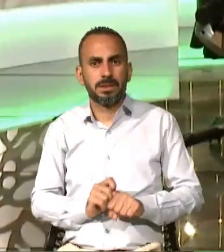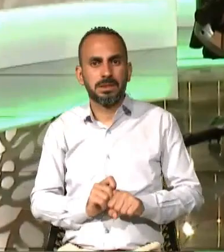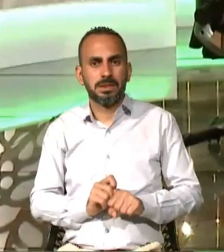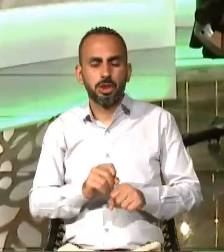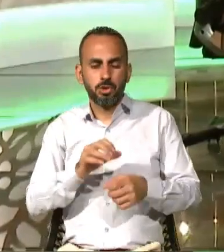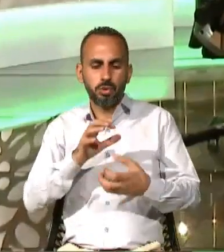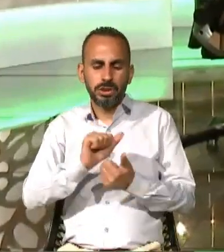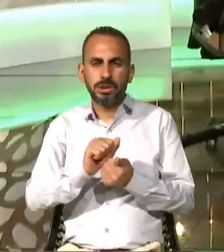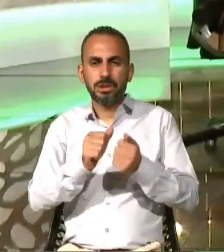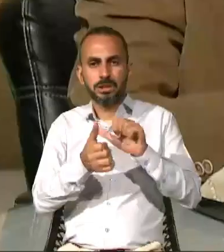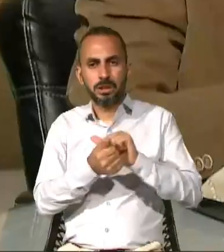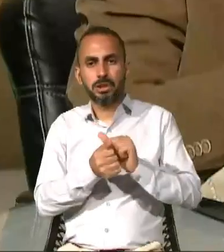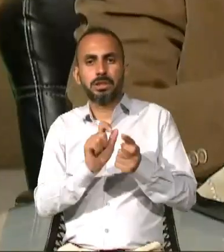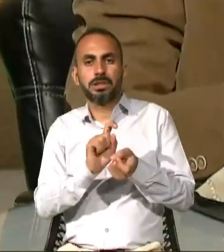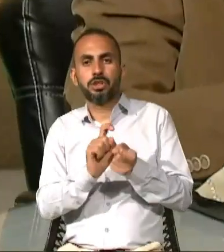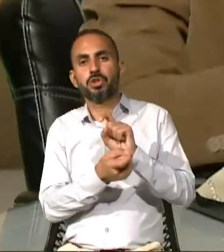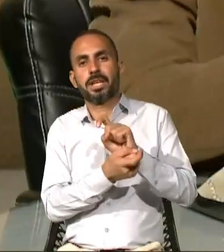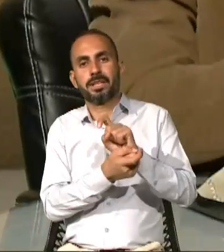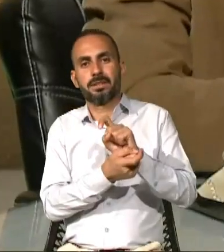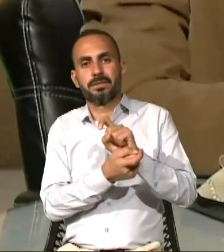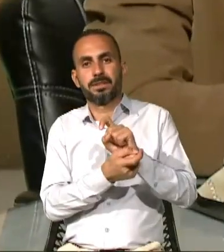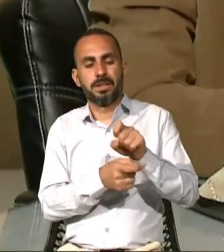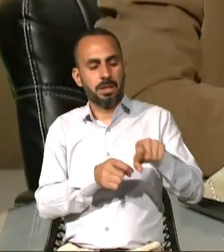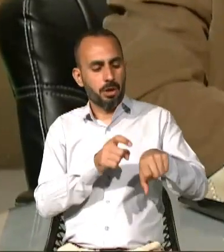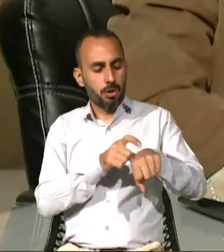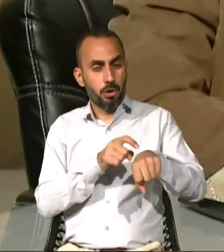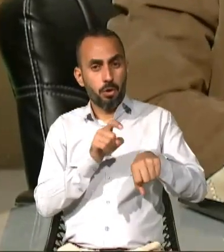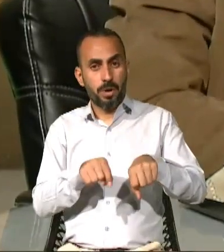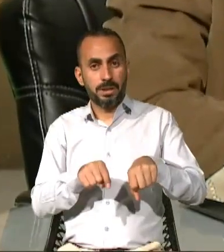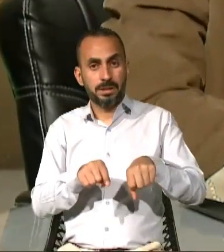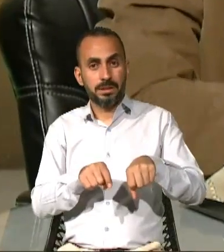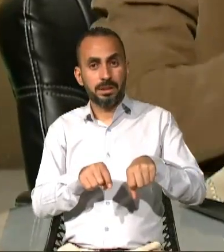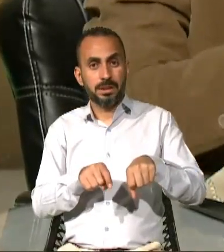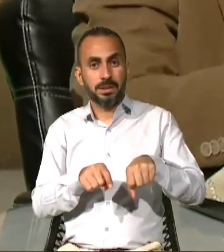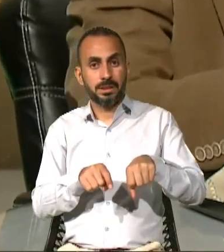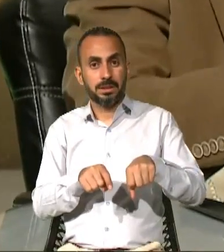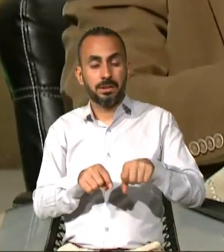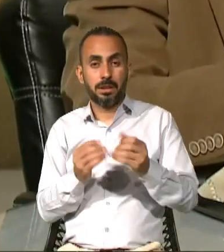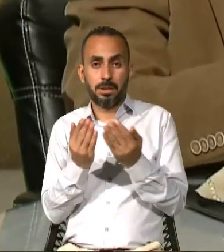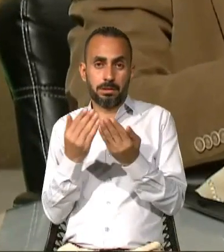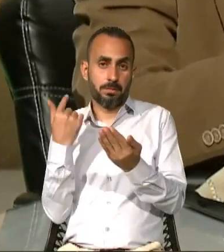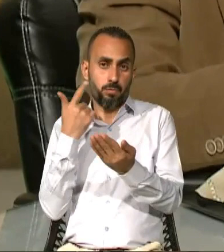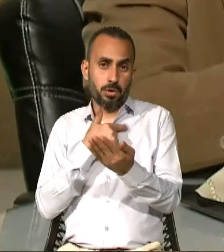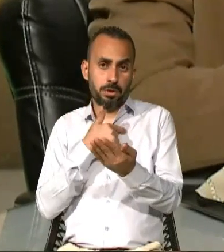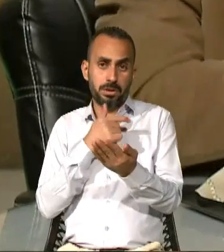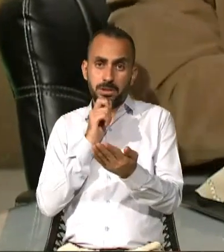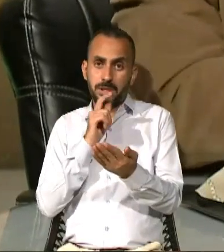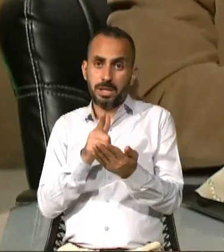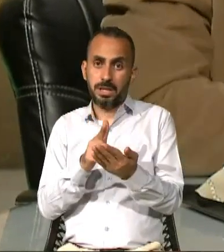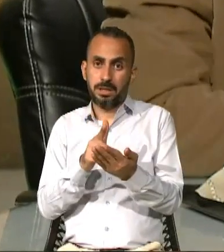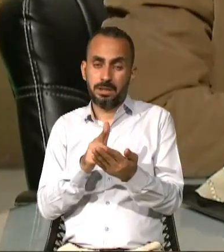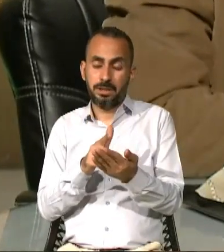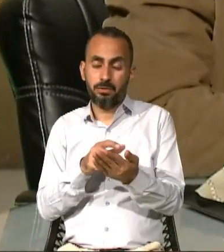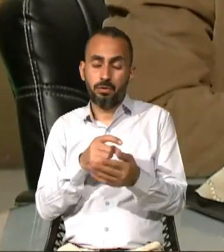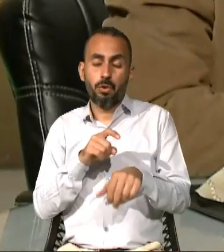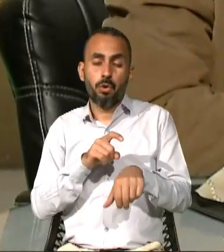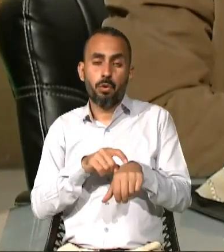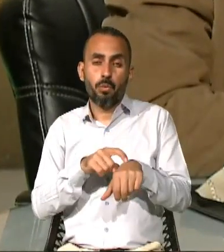ويغيرني. ده اروع وقت للتشكيل. مش الكتاب المقدس قال لنا انه الضيق ينشئ صبر.